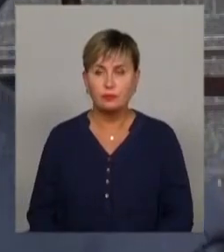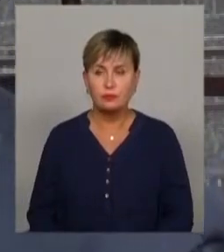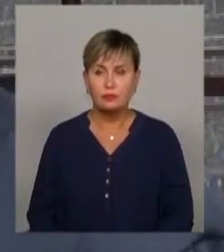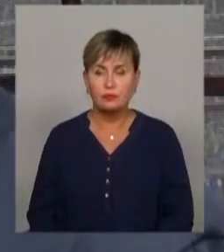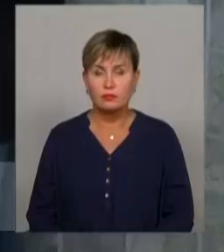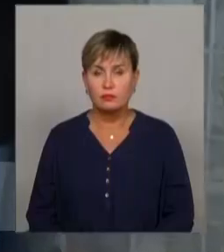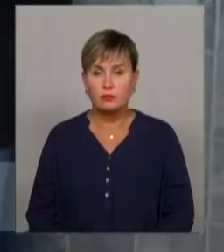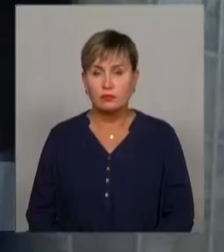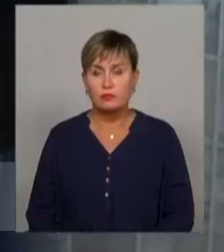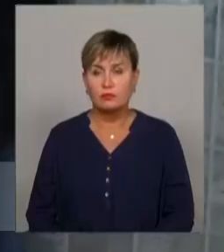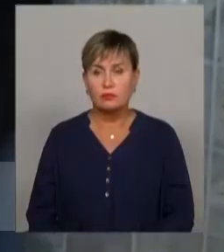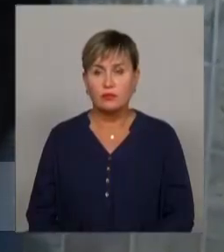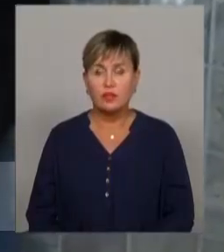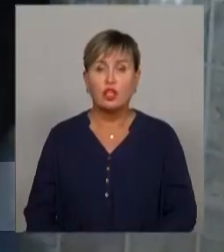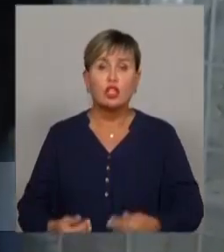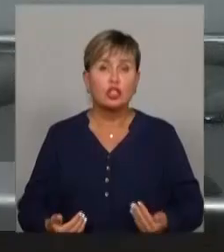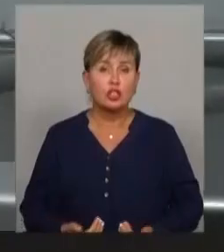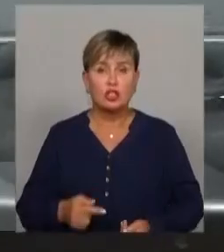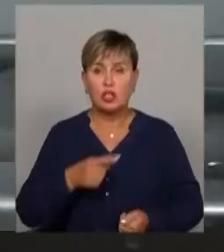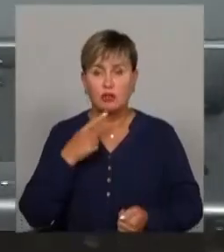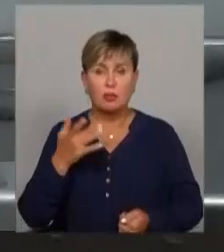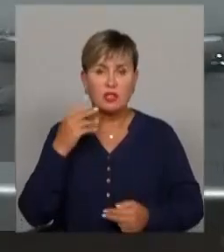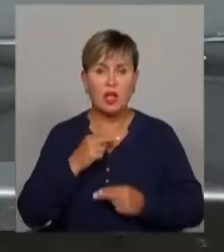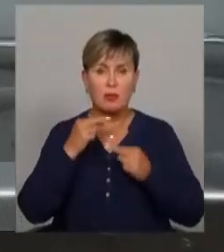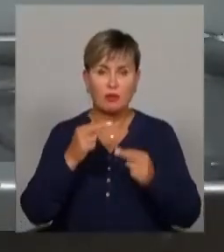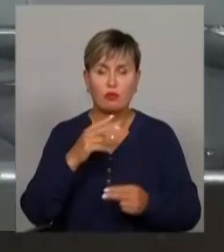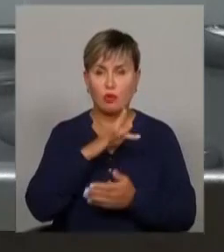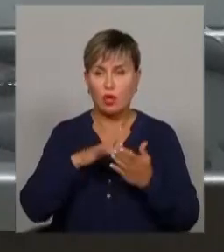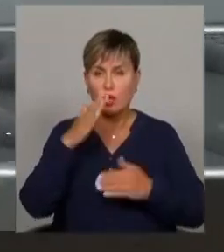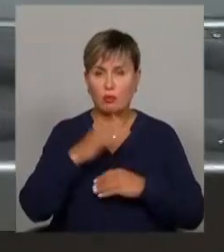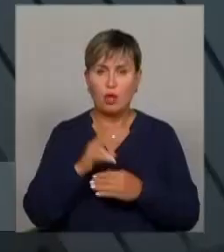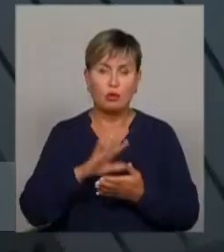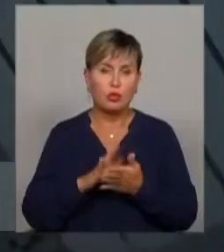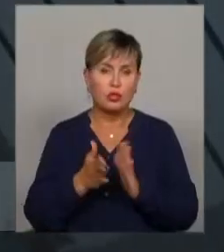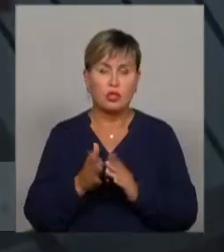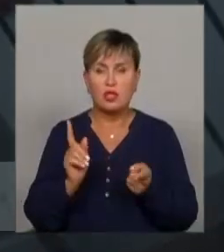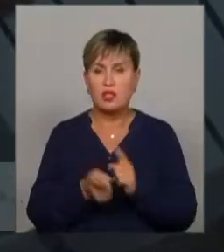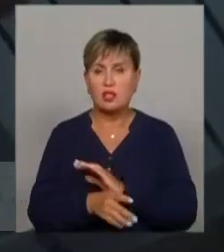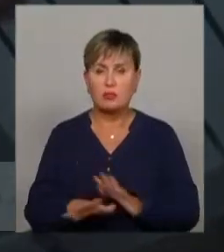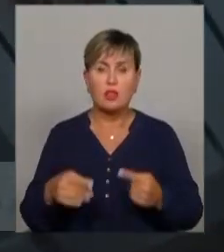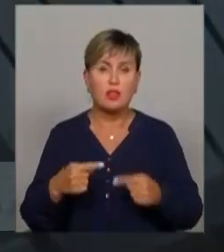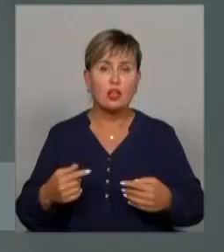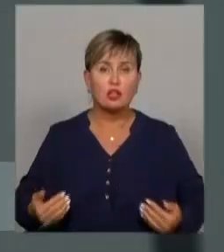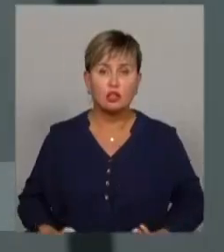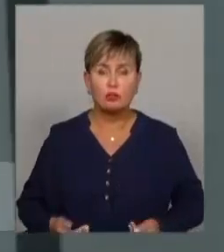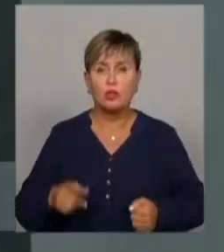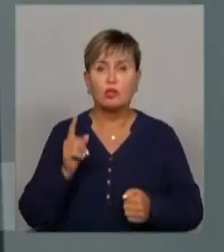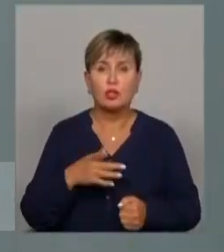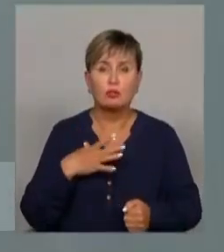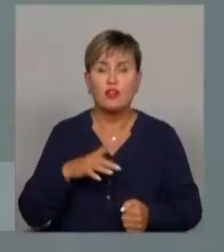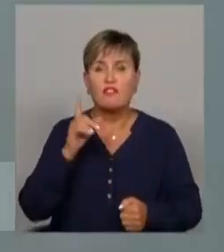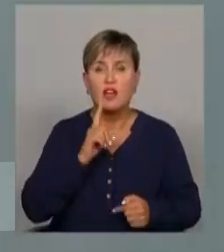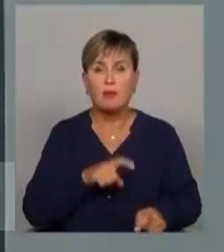Проблема остается. Жители говорят, не раз обращались в горакимат, но ситуация не изменилась. Некоторым жильцам даже пришлось